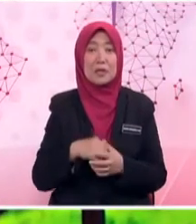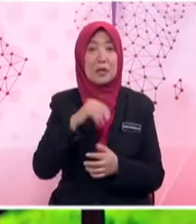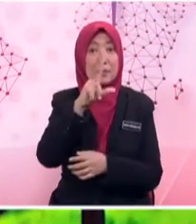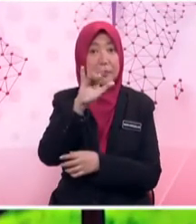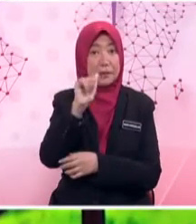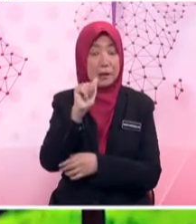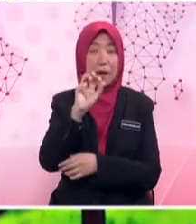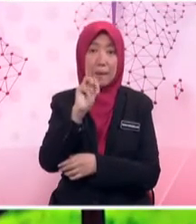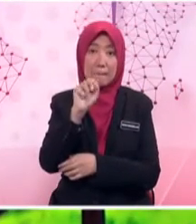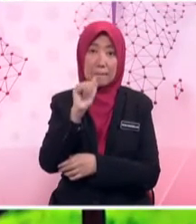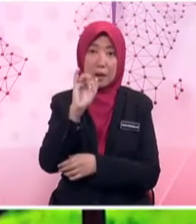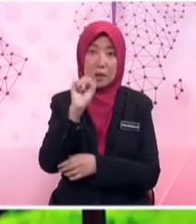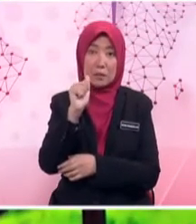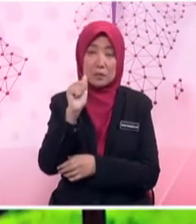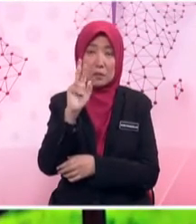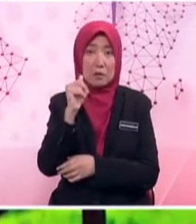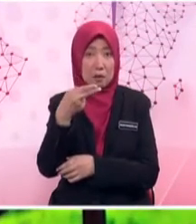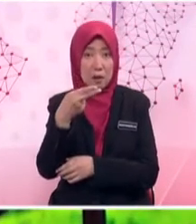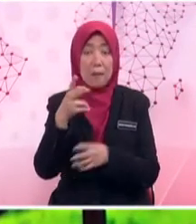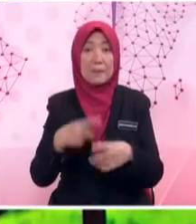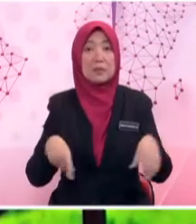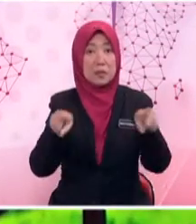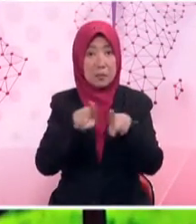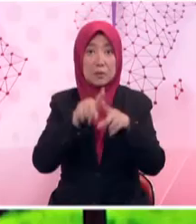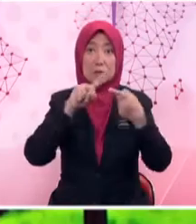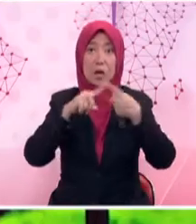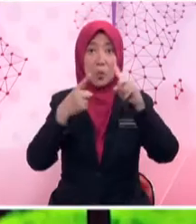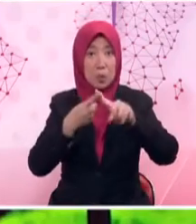Maisara bersama-sama kawan-kawannya